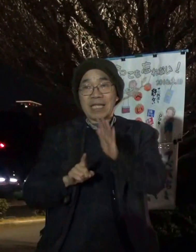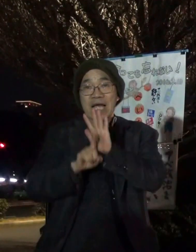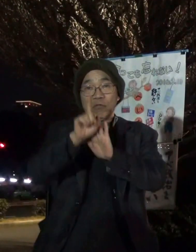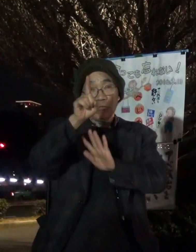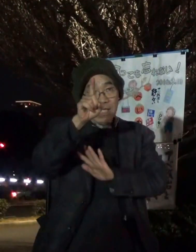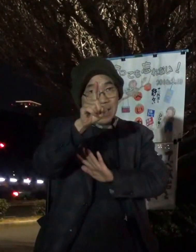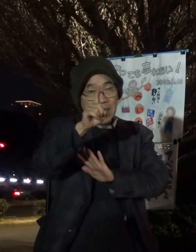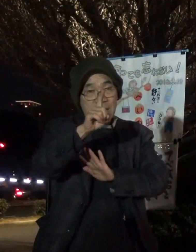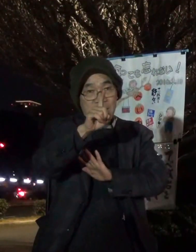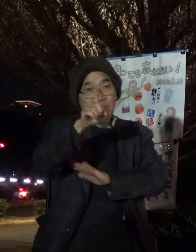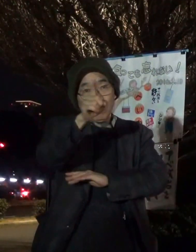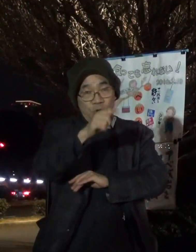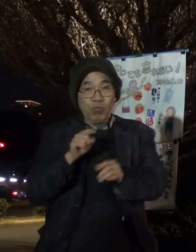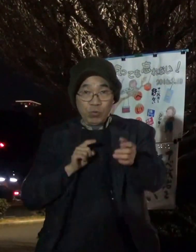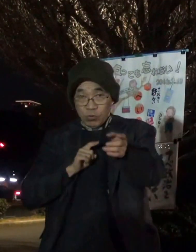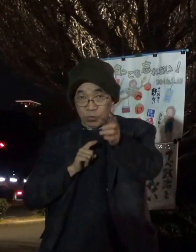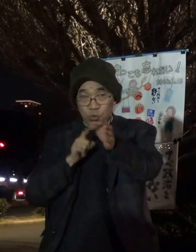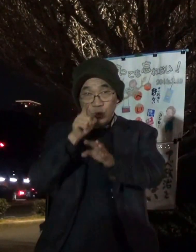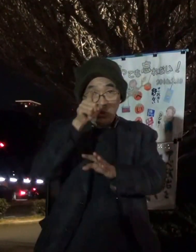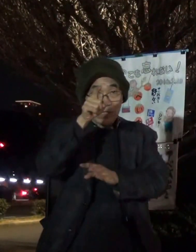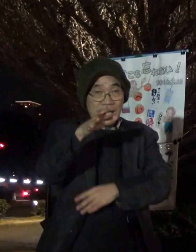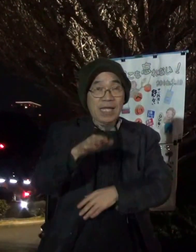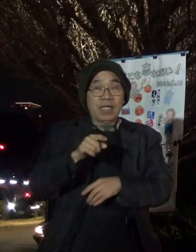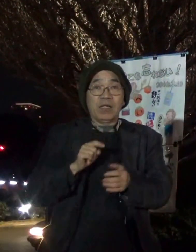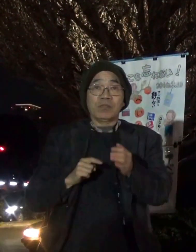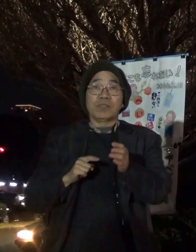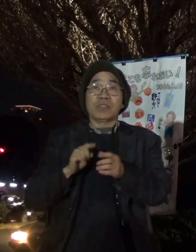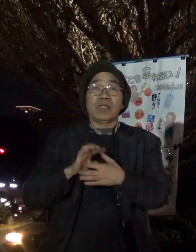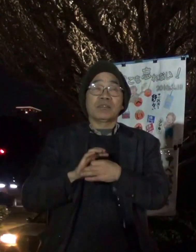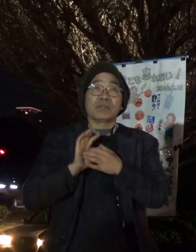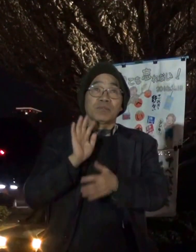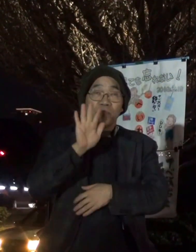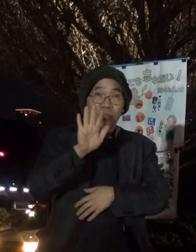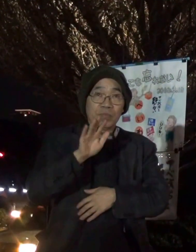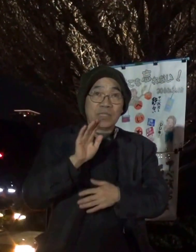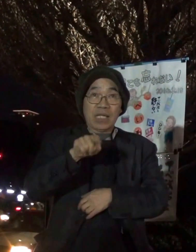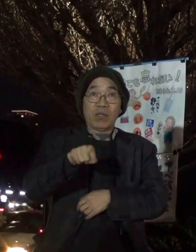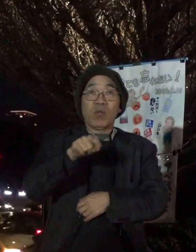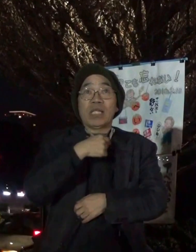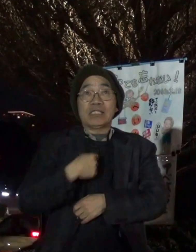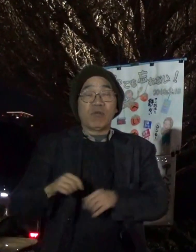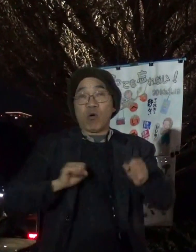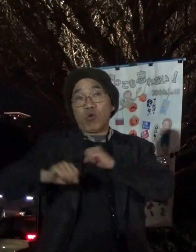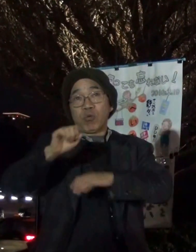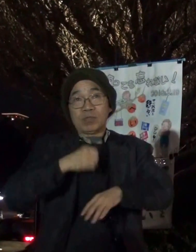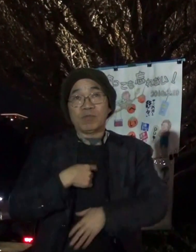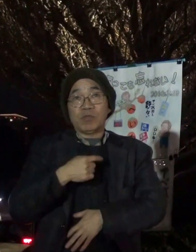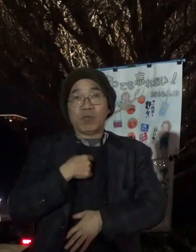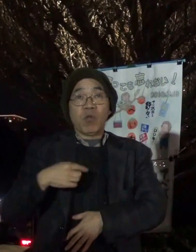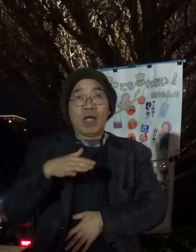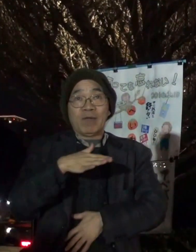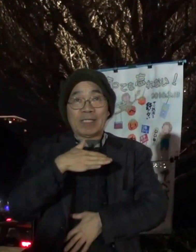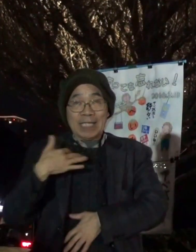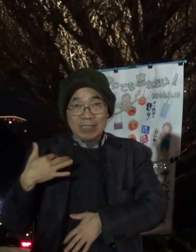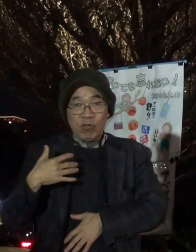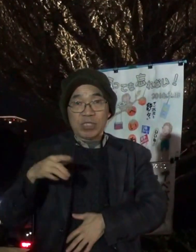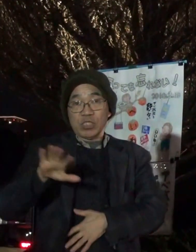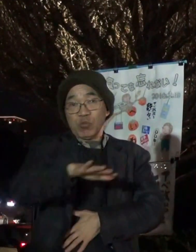動します。私たち日本人は全ての国々